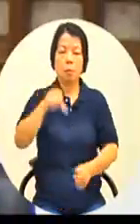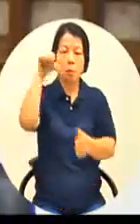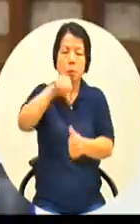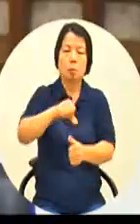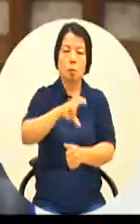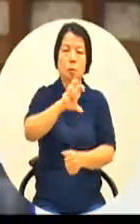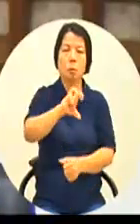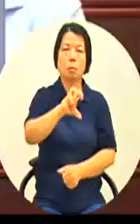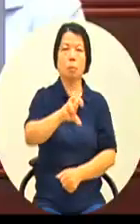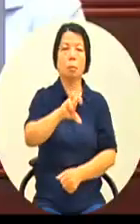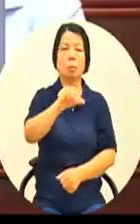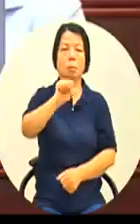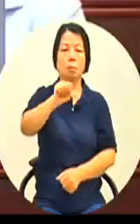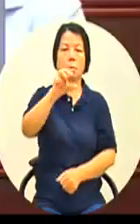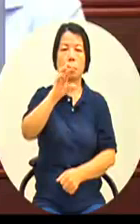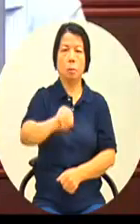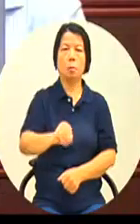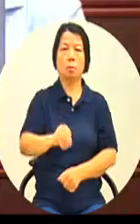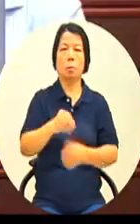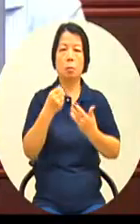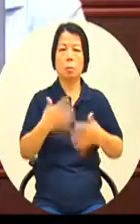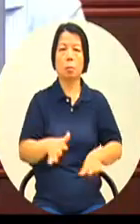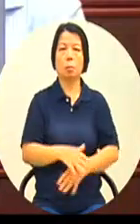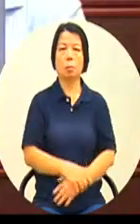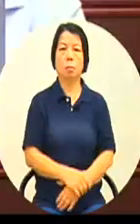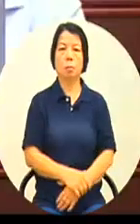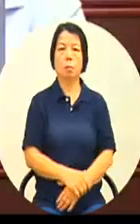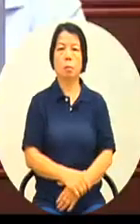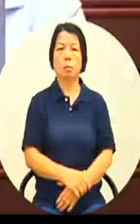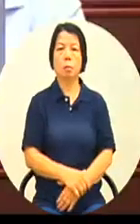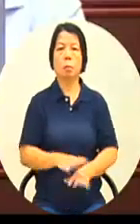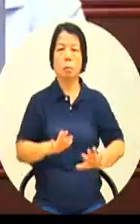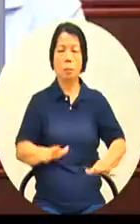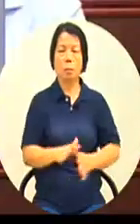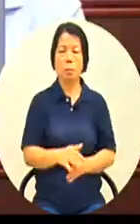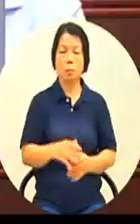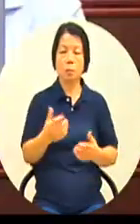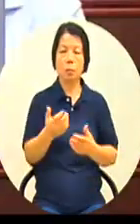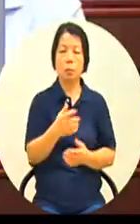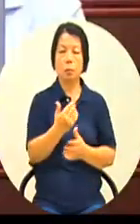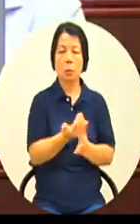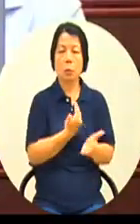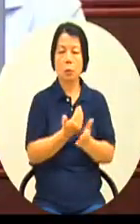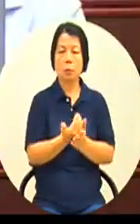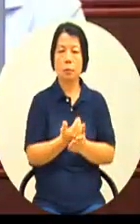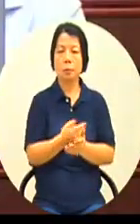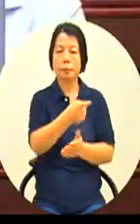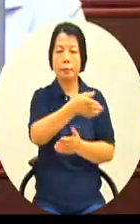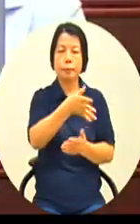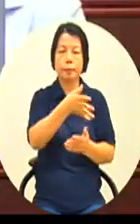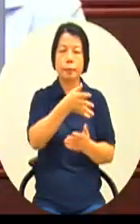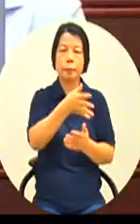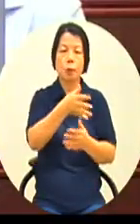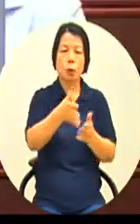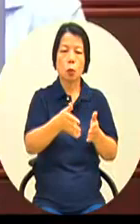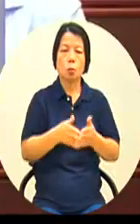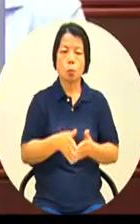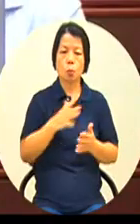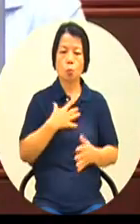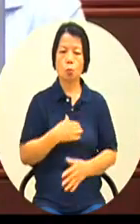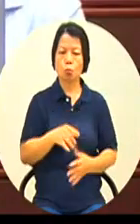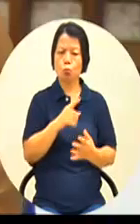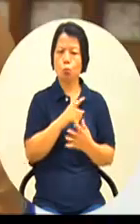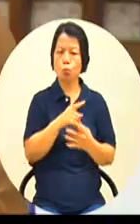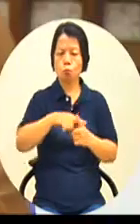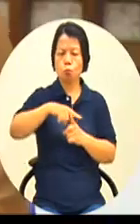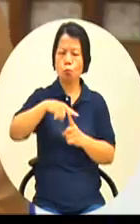呢？ 我感觉伊迄个讲法，酒驾那是迄个改善，应该是无啥正确的， 无即款的差别吧？